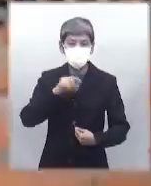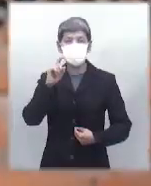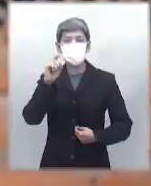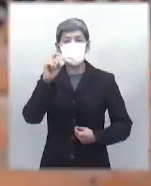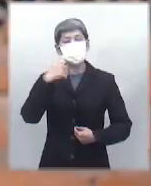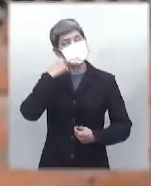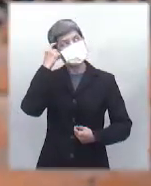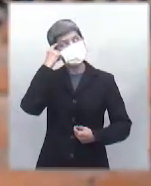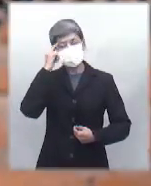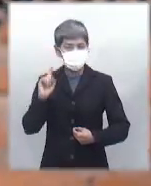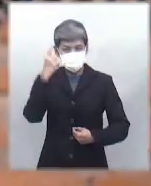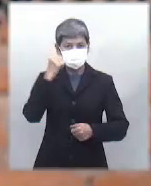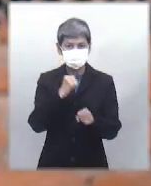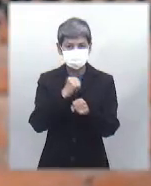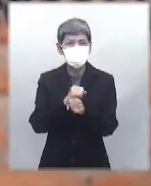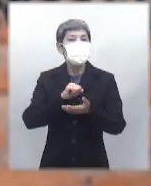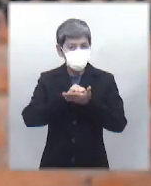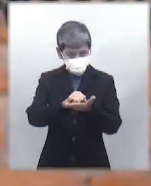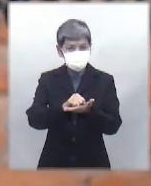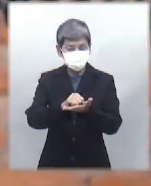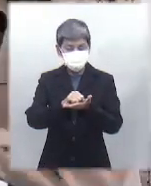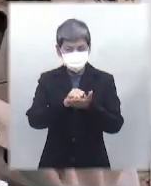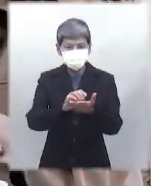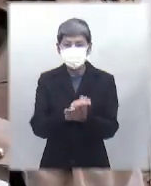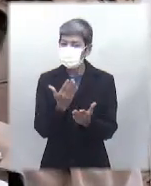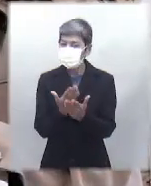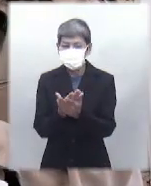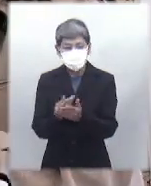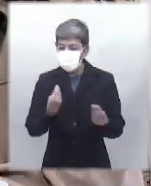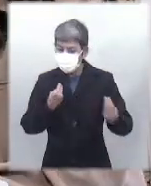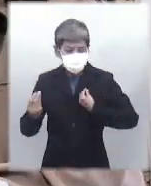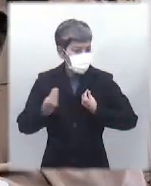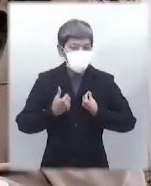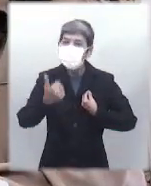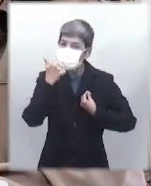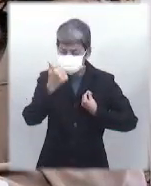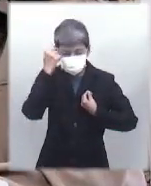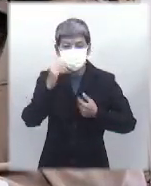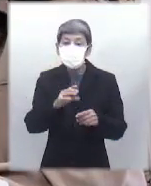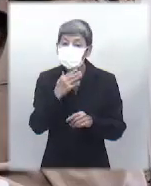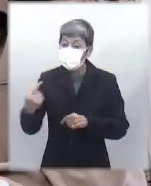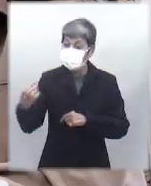ก็เลยมานั่งคิดใหม่ว่างั้นขายบริการเอามาจ่ายดีกว่าได้เงินสดคุณจ่ายตังค์เลย